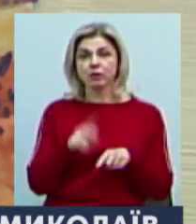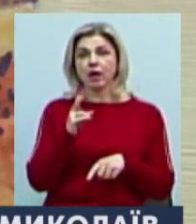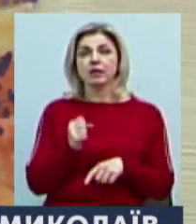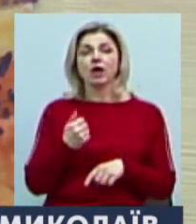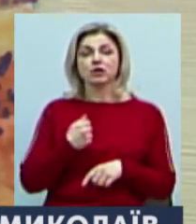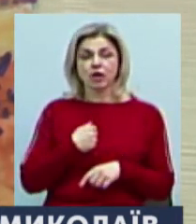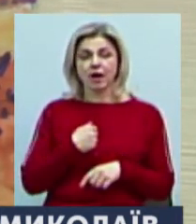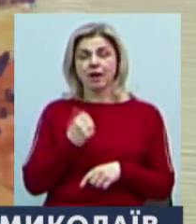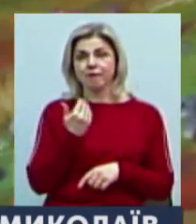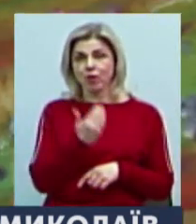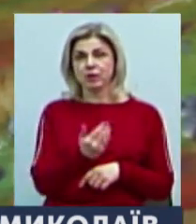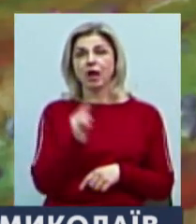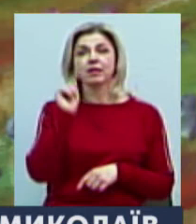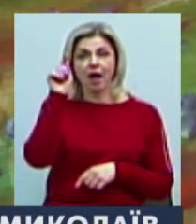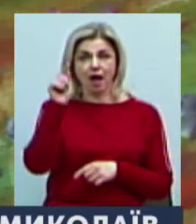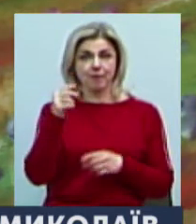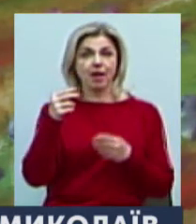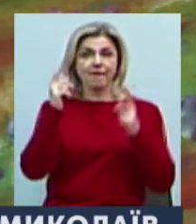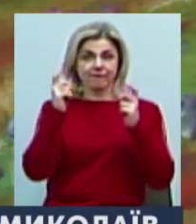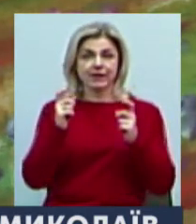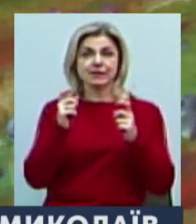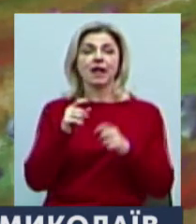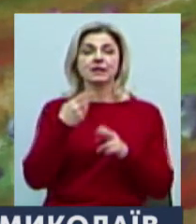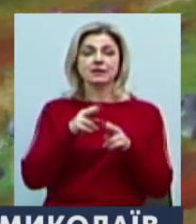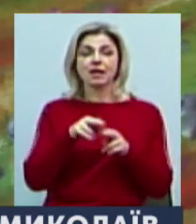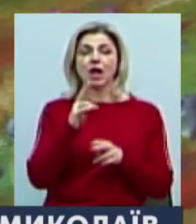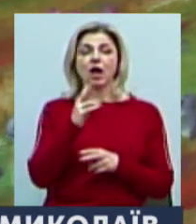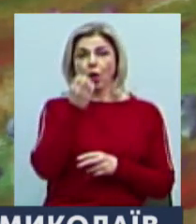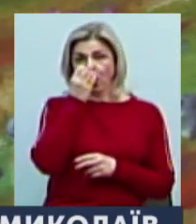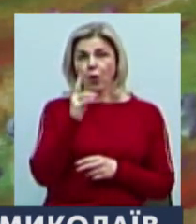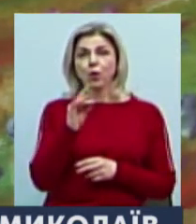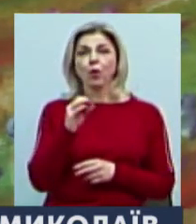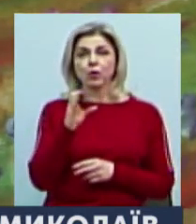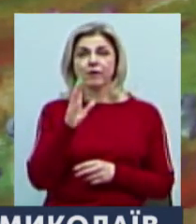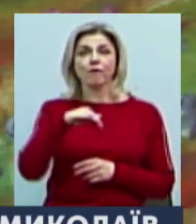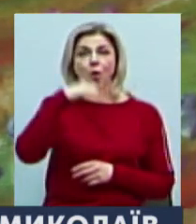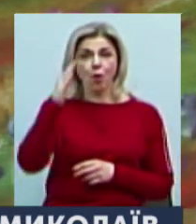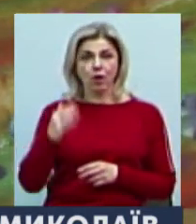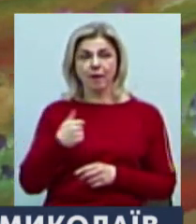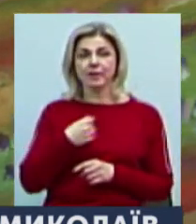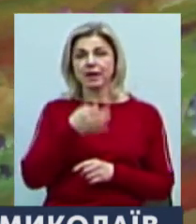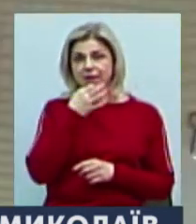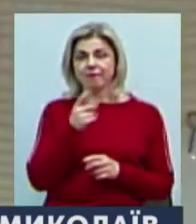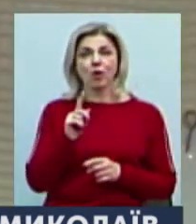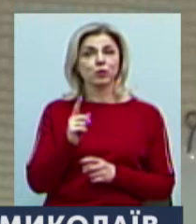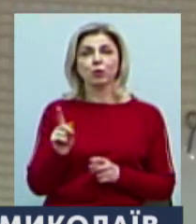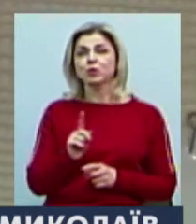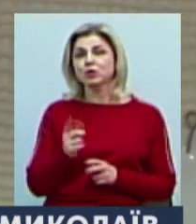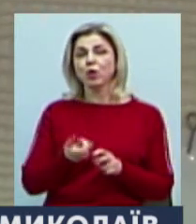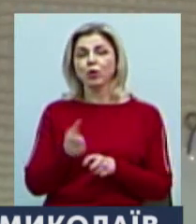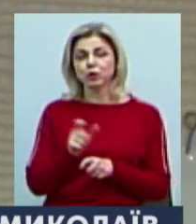отам висить, це крокус у горах. Вона мені дуже подобається саме тим, тому що